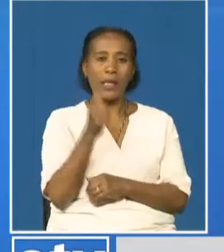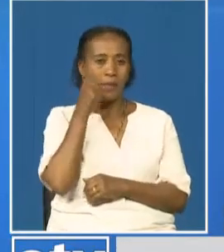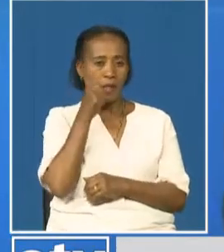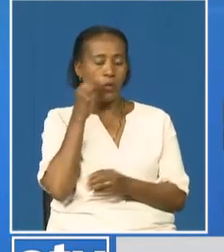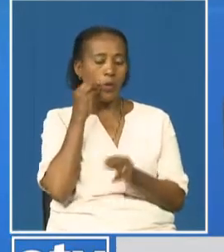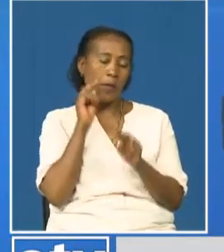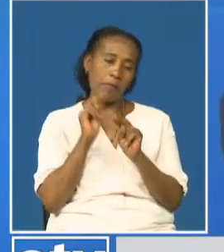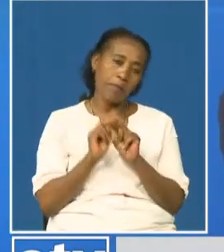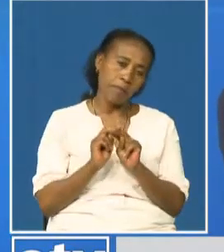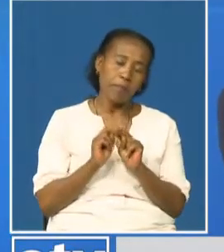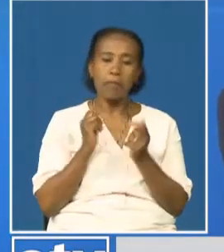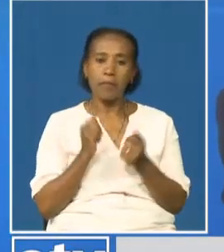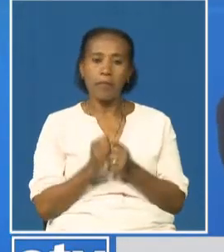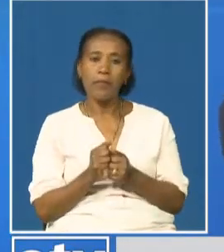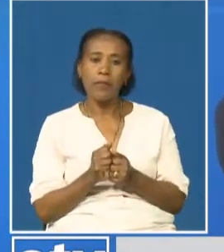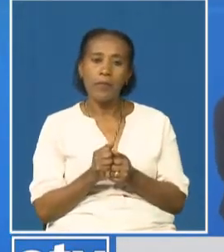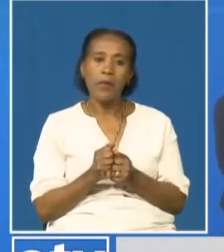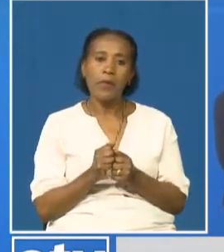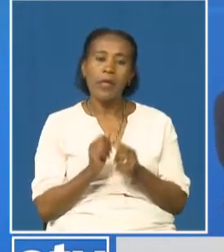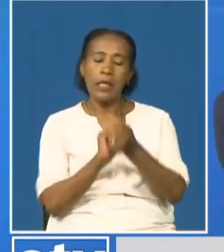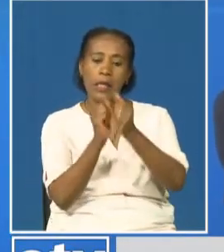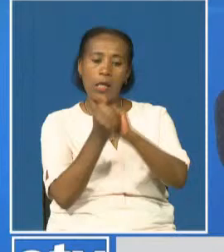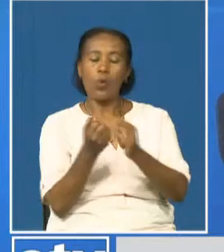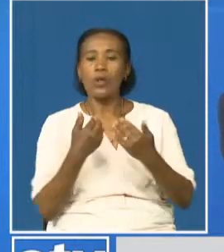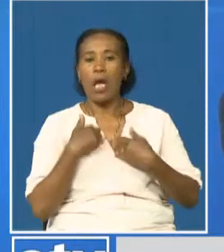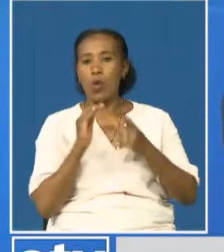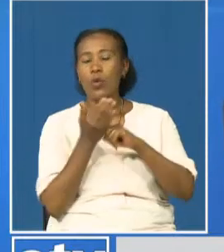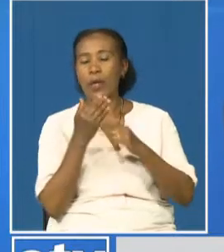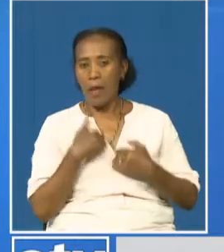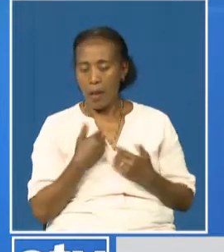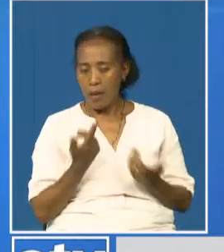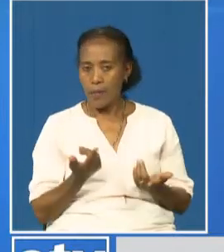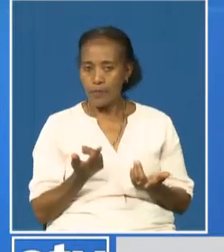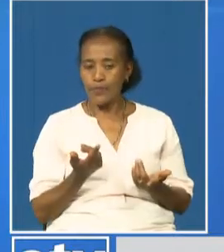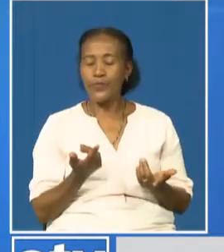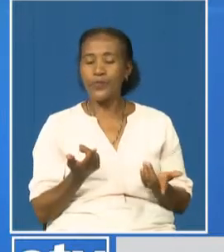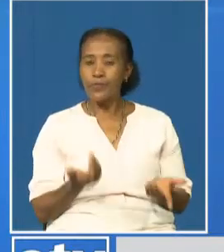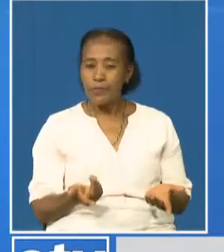ሴቶች ቤት አሁን ብዙም እየተለወጠ ያለው ሁኔታ አለ።